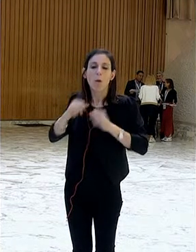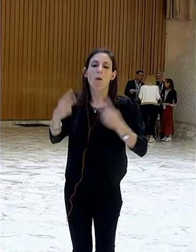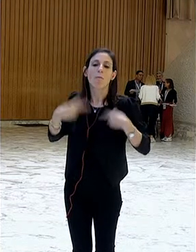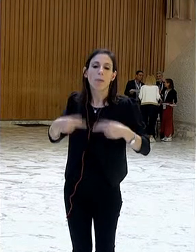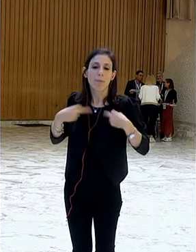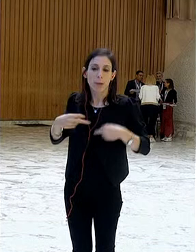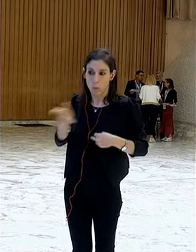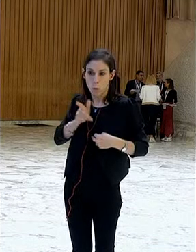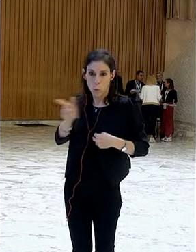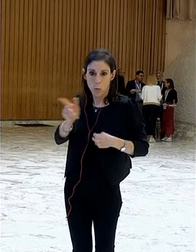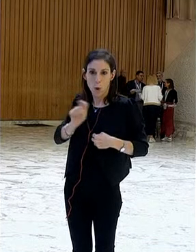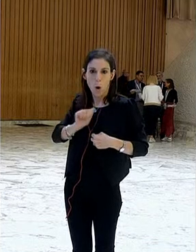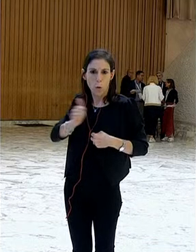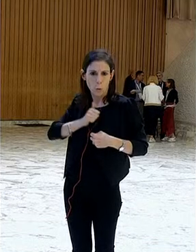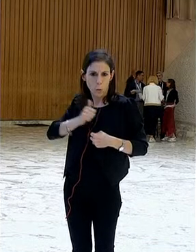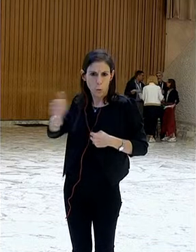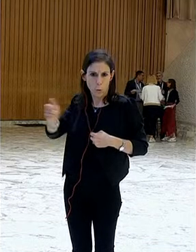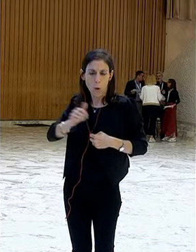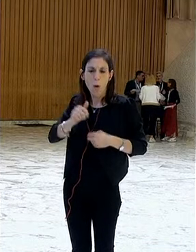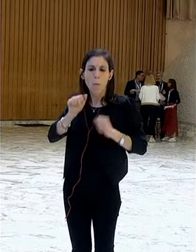qui allait naître.